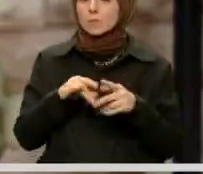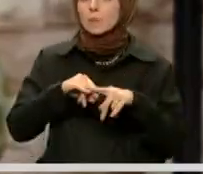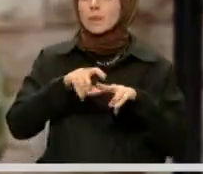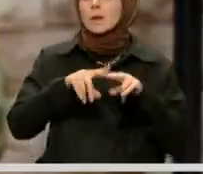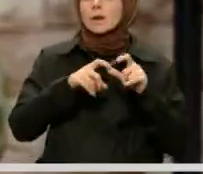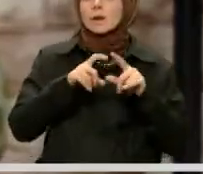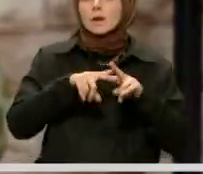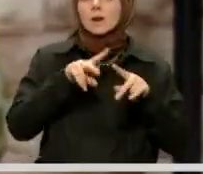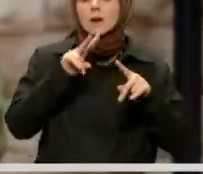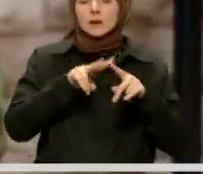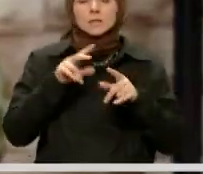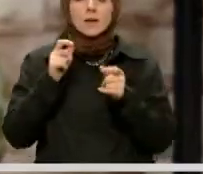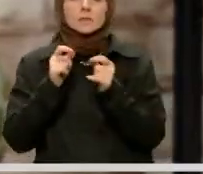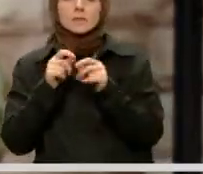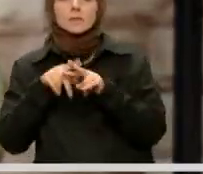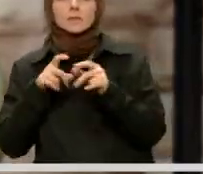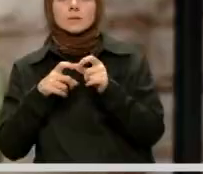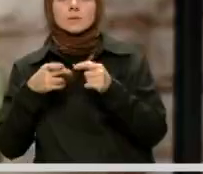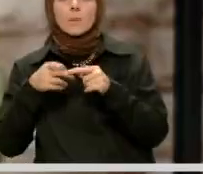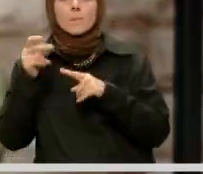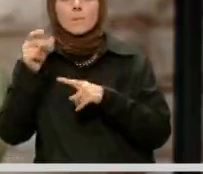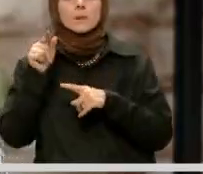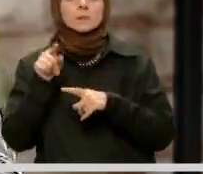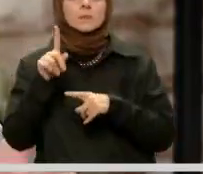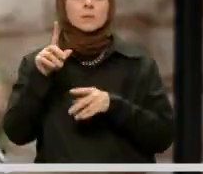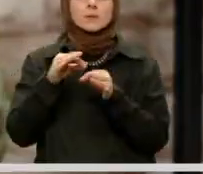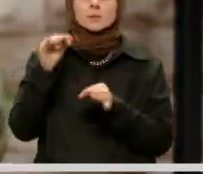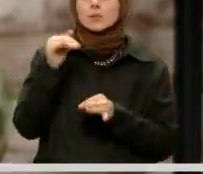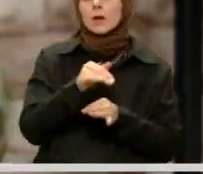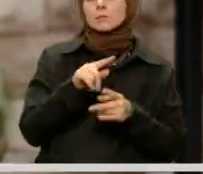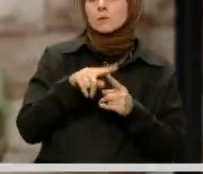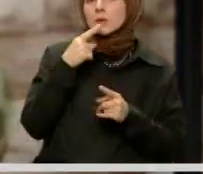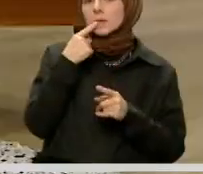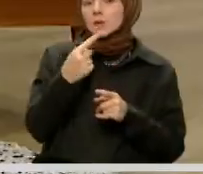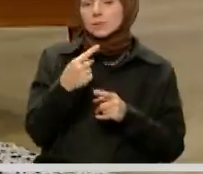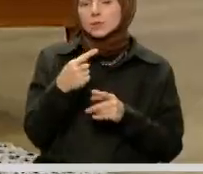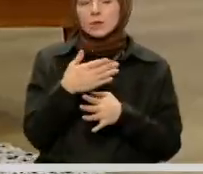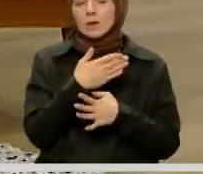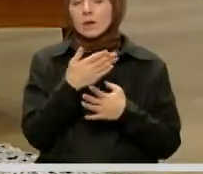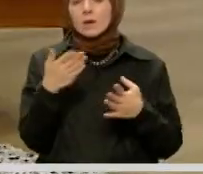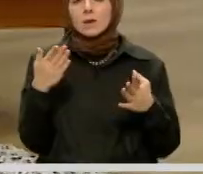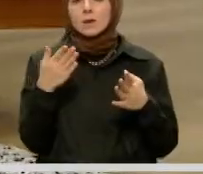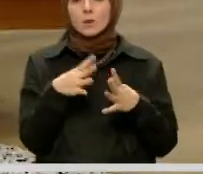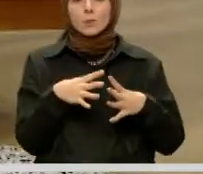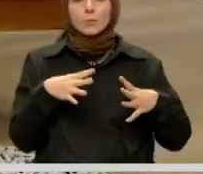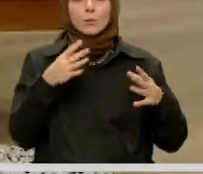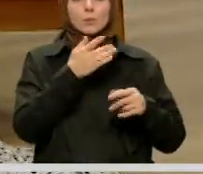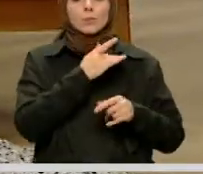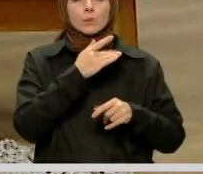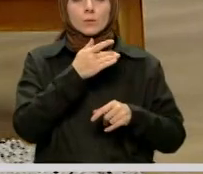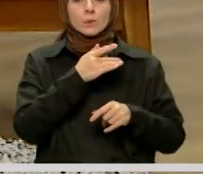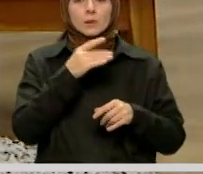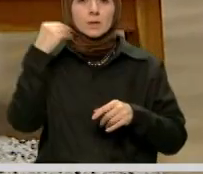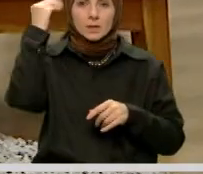Basri'ye bir zat gelmiş. Hı. Demiş ki, ey büyük imam, şu an ciddi bir kıtlıktan, kuraklıktan geçiyoruz.